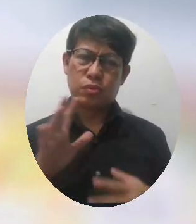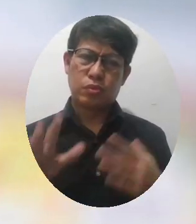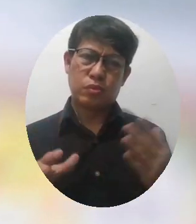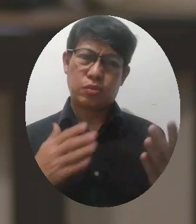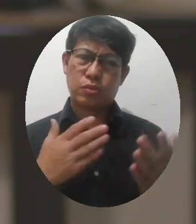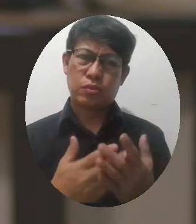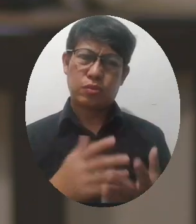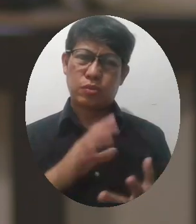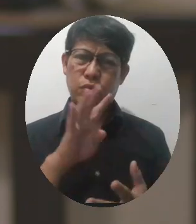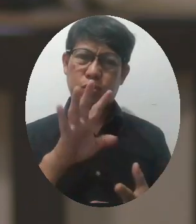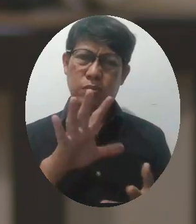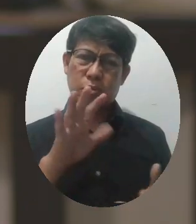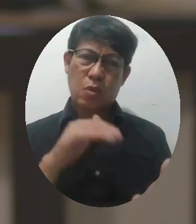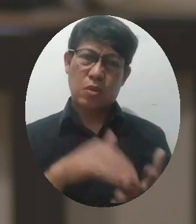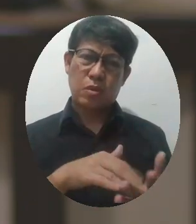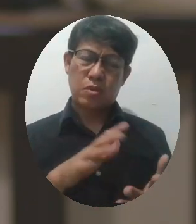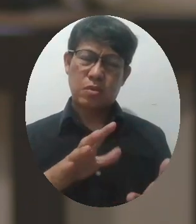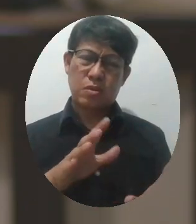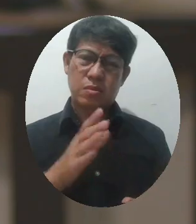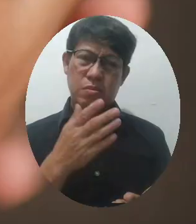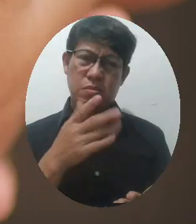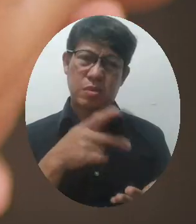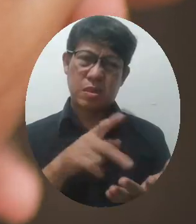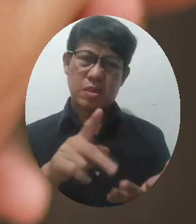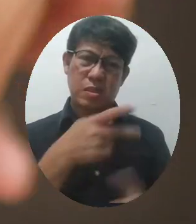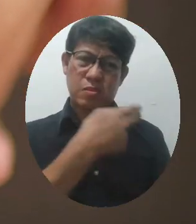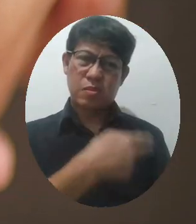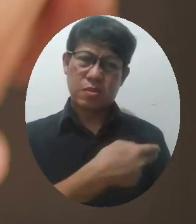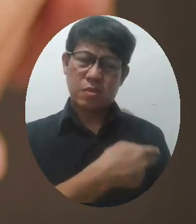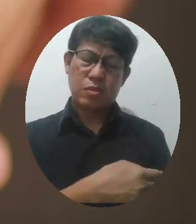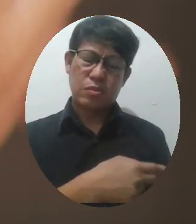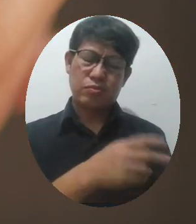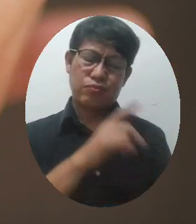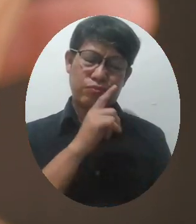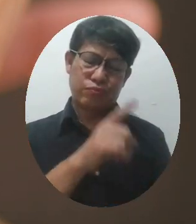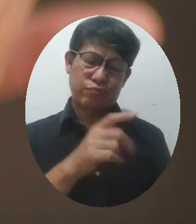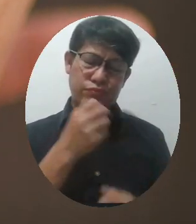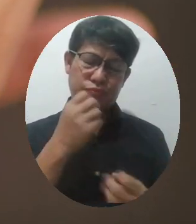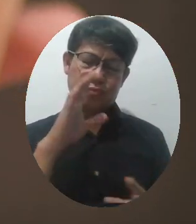po talaga yung pinakamabigat na pagsubok para sa akin.